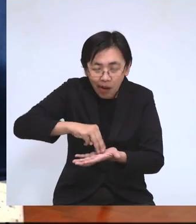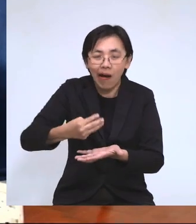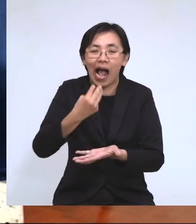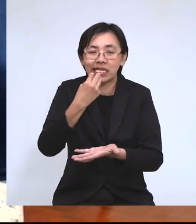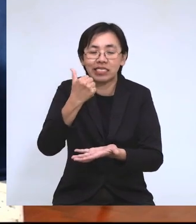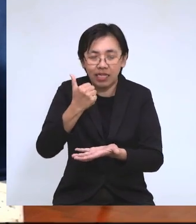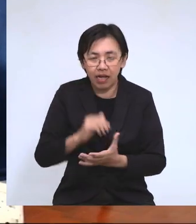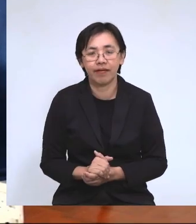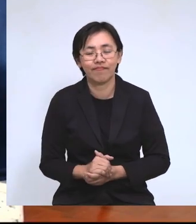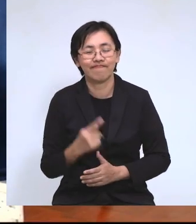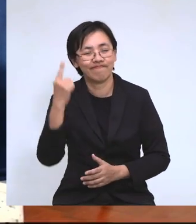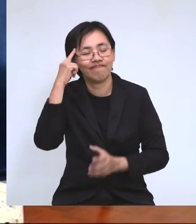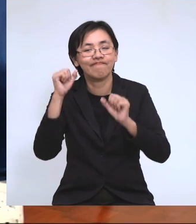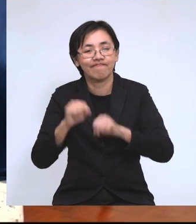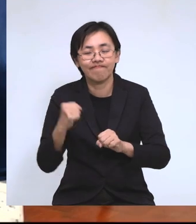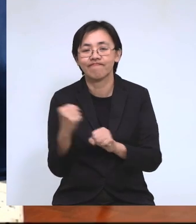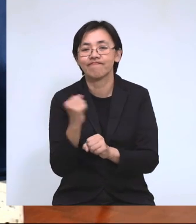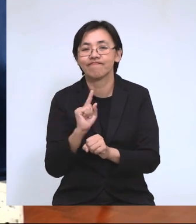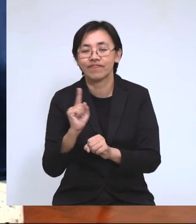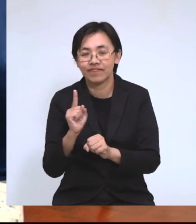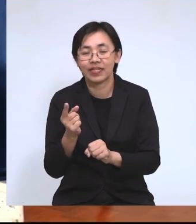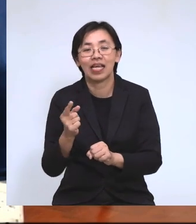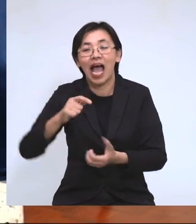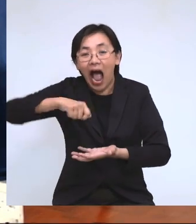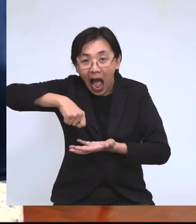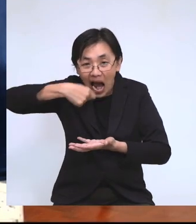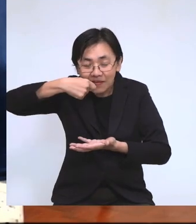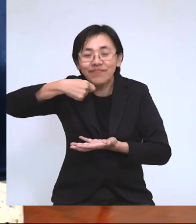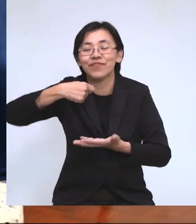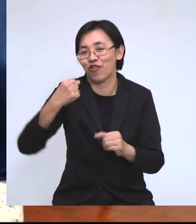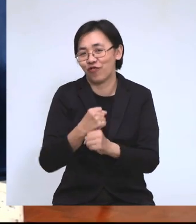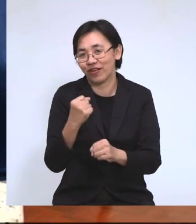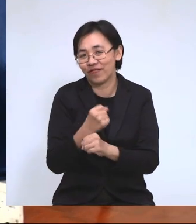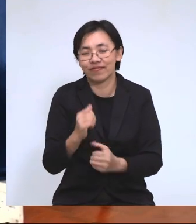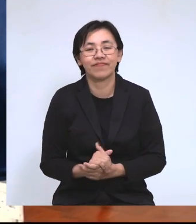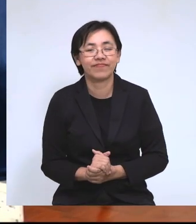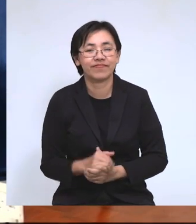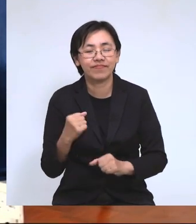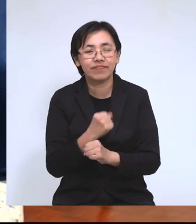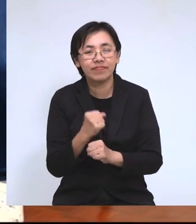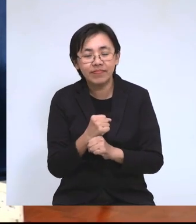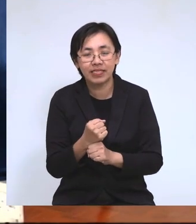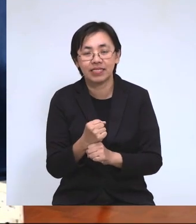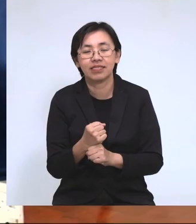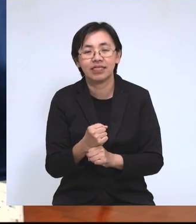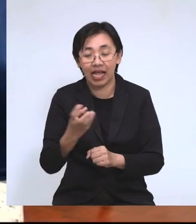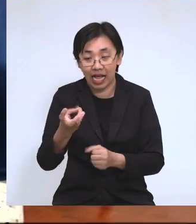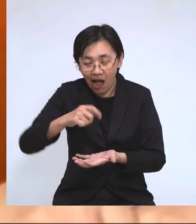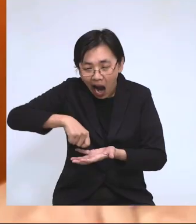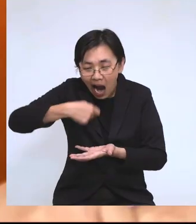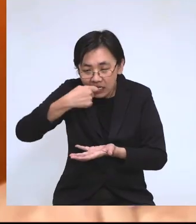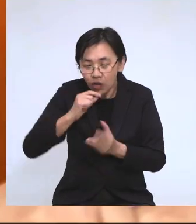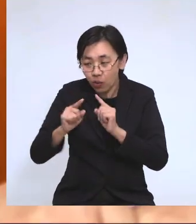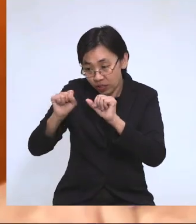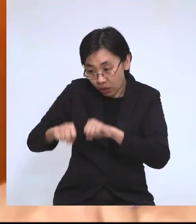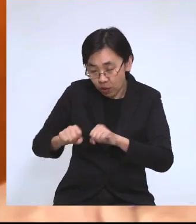ซ่อมก็ใช้ได้ทีเนี้ยเราก็เลยตกลงกันว่าเอ้ยงั้นเดี๋ยวเราฝึกการกินข้าวด้วยช้อนนะตั้งแต่ตอนนั้นที่เราคิดกันว่าเอ้ยเราจะฝึกการ